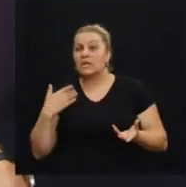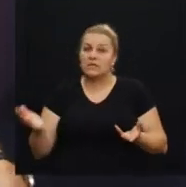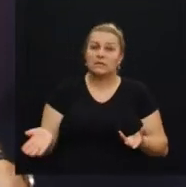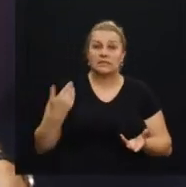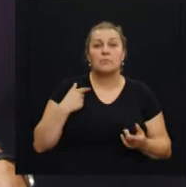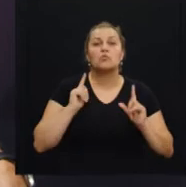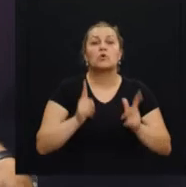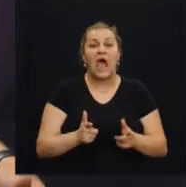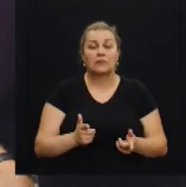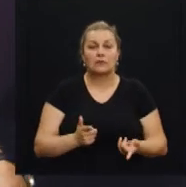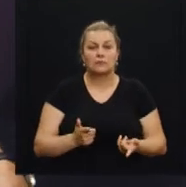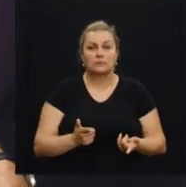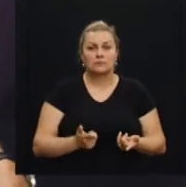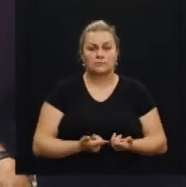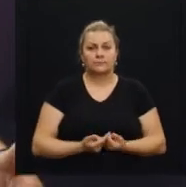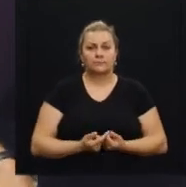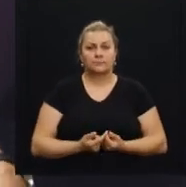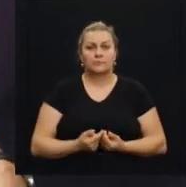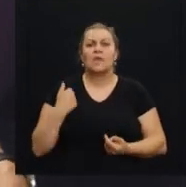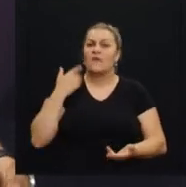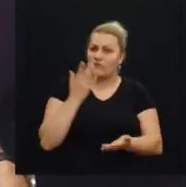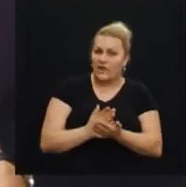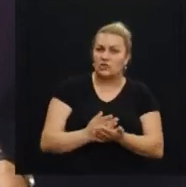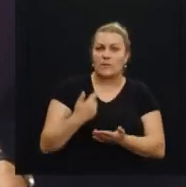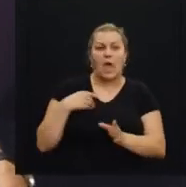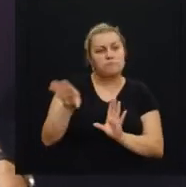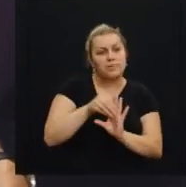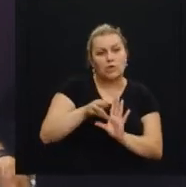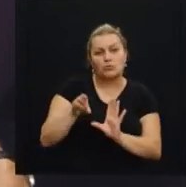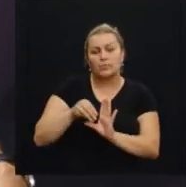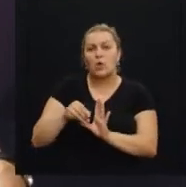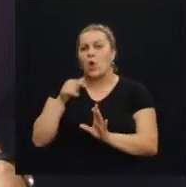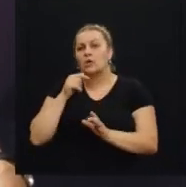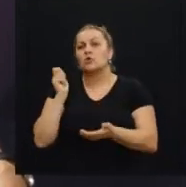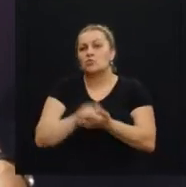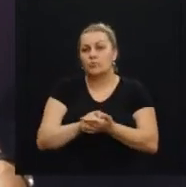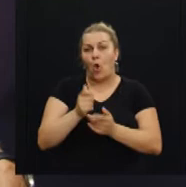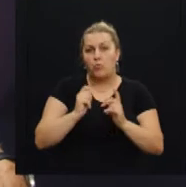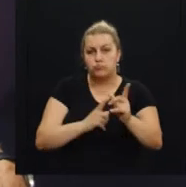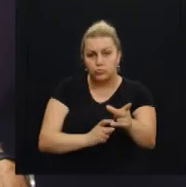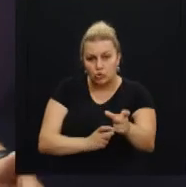rat. Jer već sam ja pribavio i kupio sam pušku,